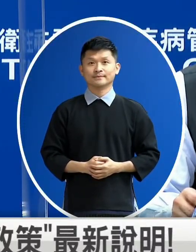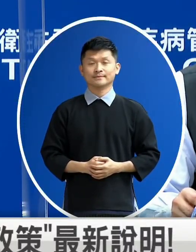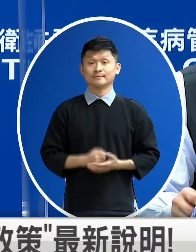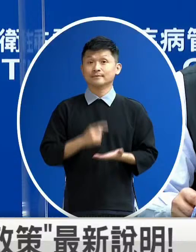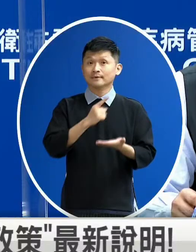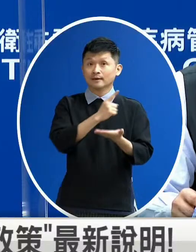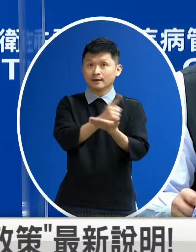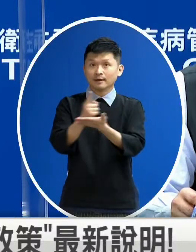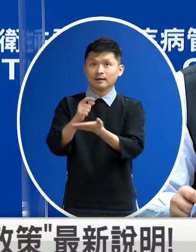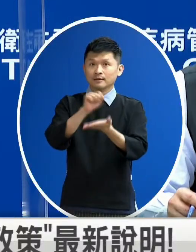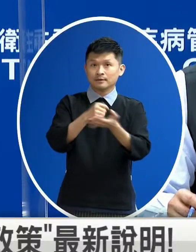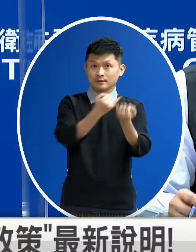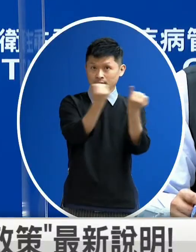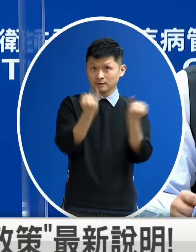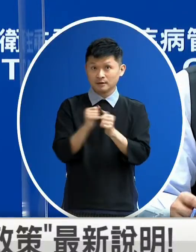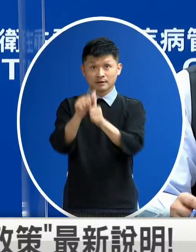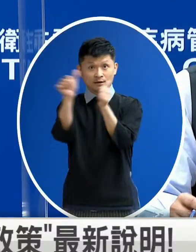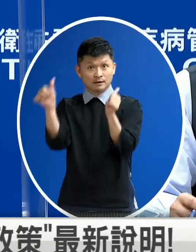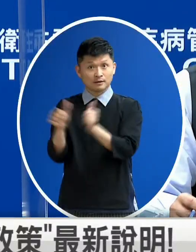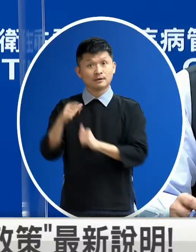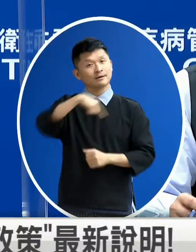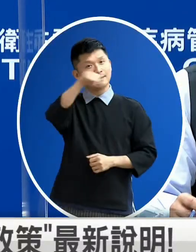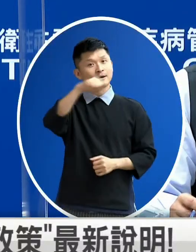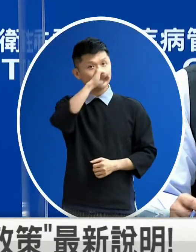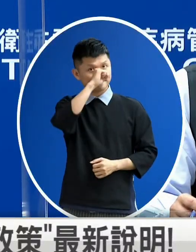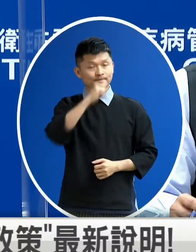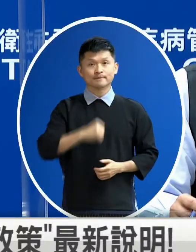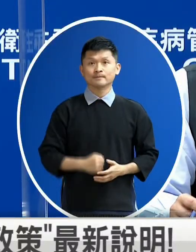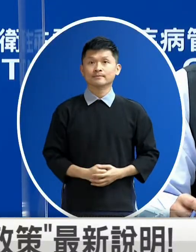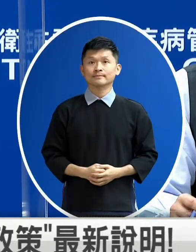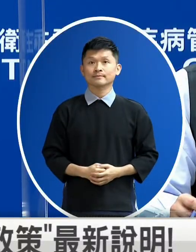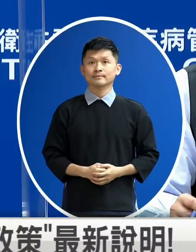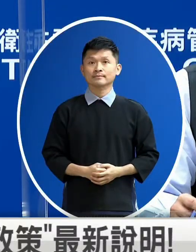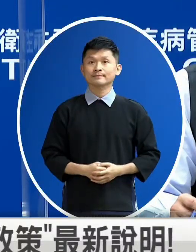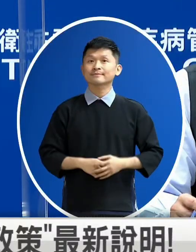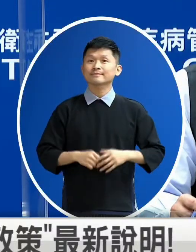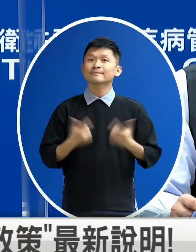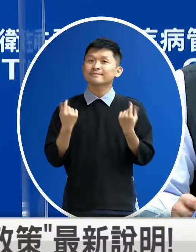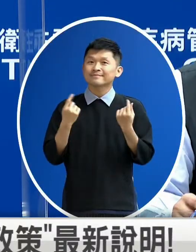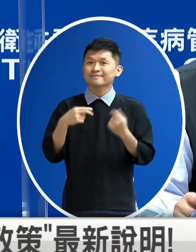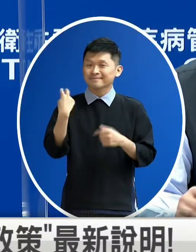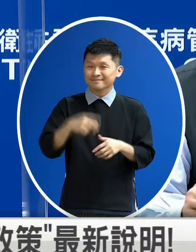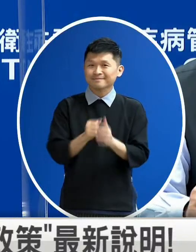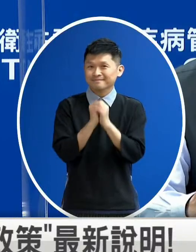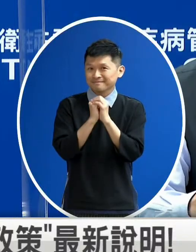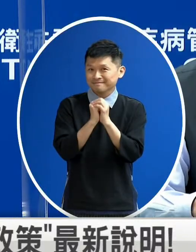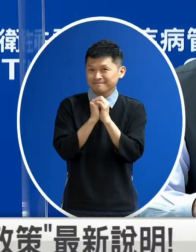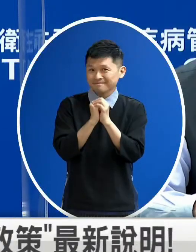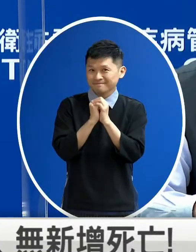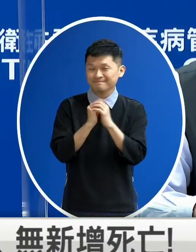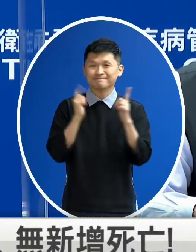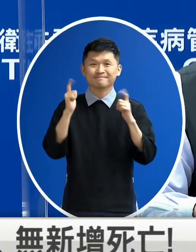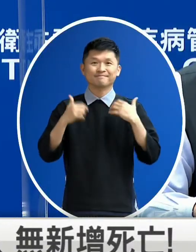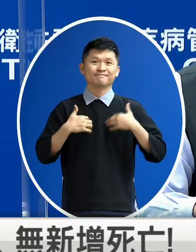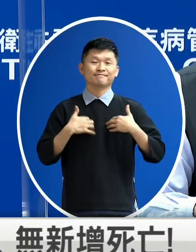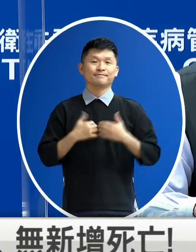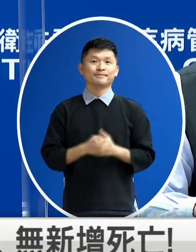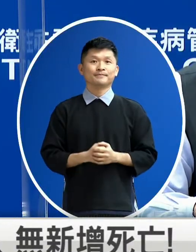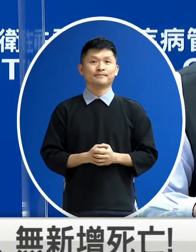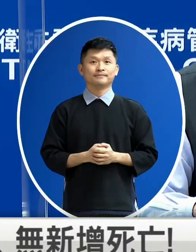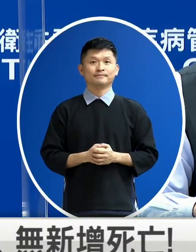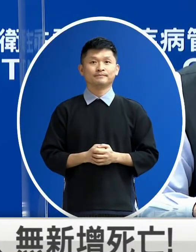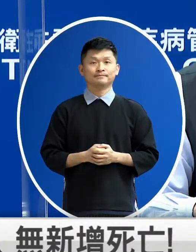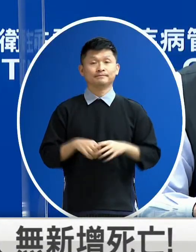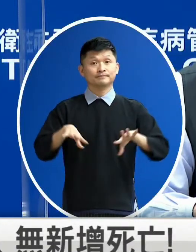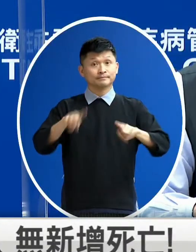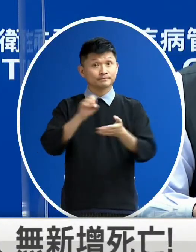好，各位记者李世先生，大家好哈。先跟大家也再拜一个晚年哈。那我们今天先